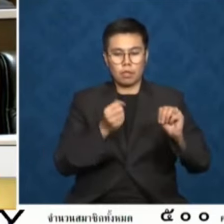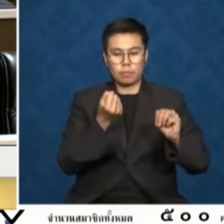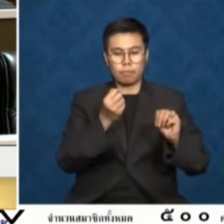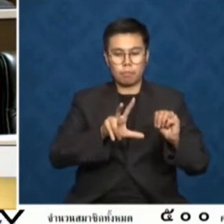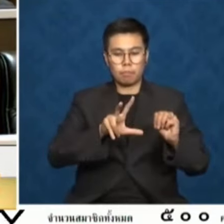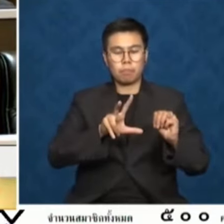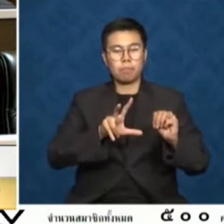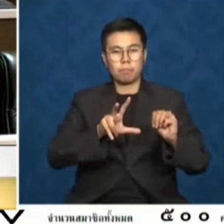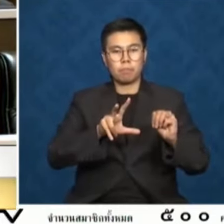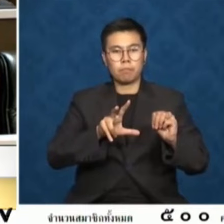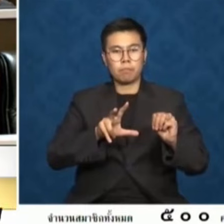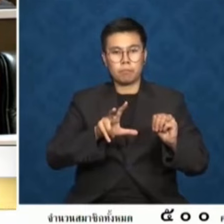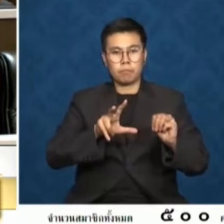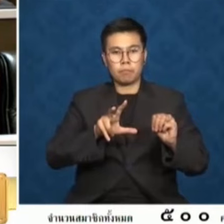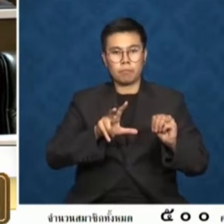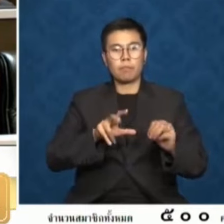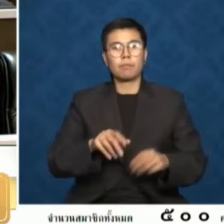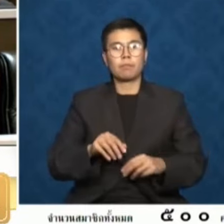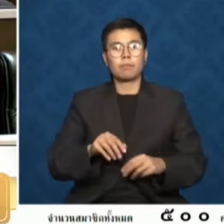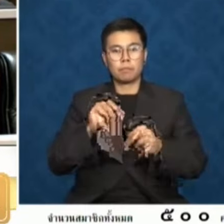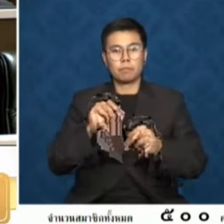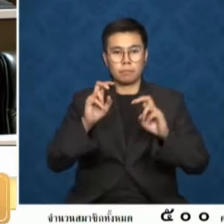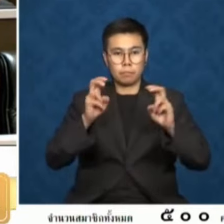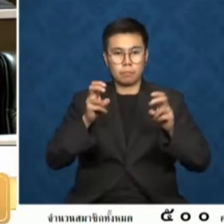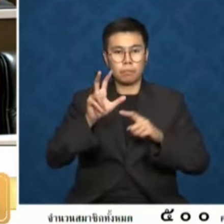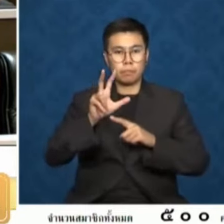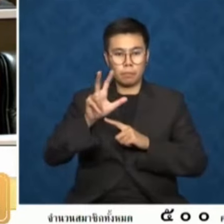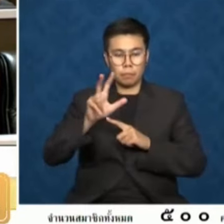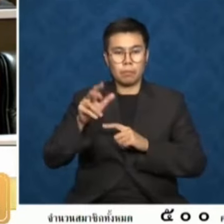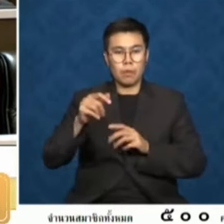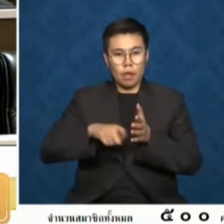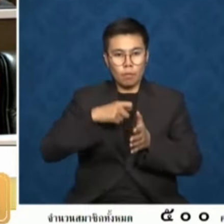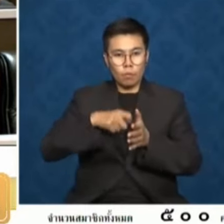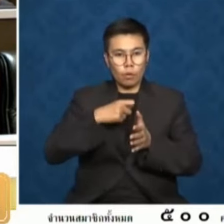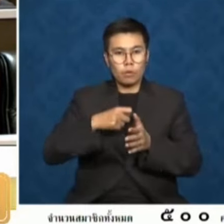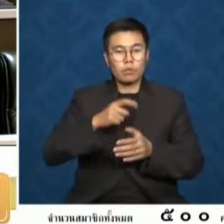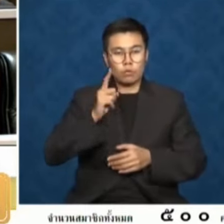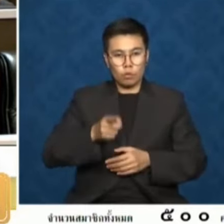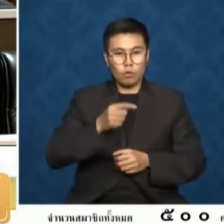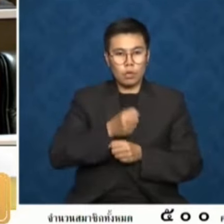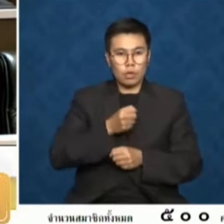13ข้อที่3ในกรณีที่มีเหตุผลความจำเป็นเ